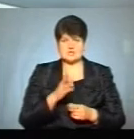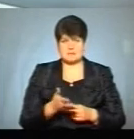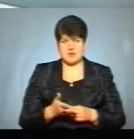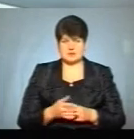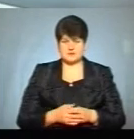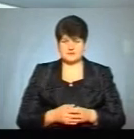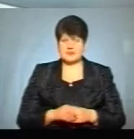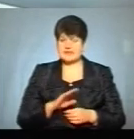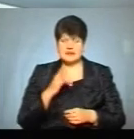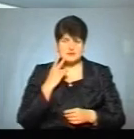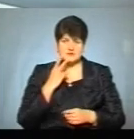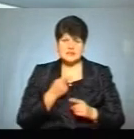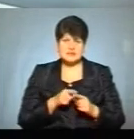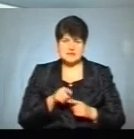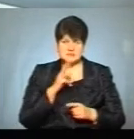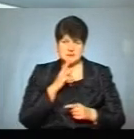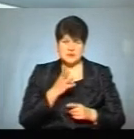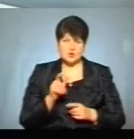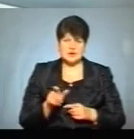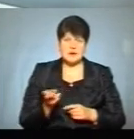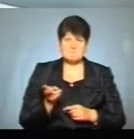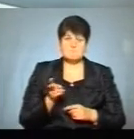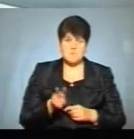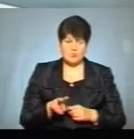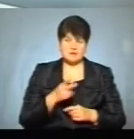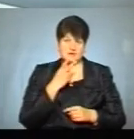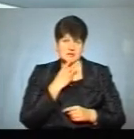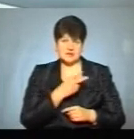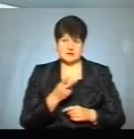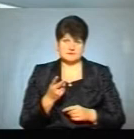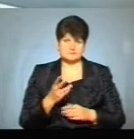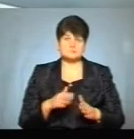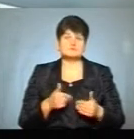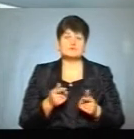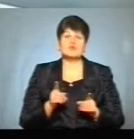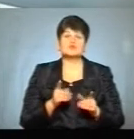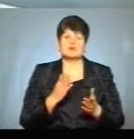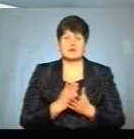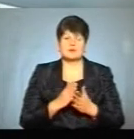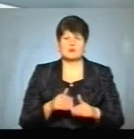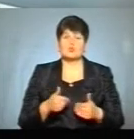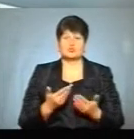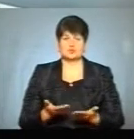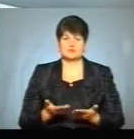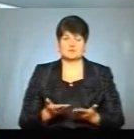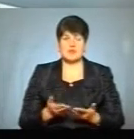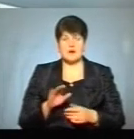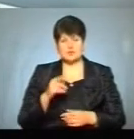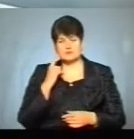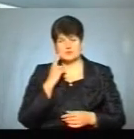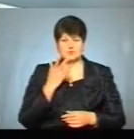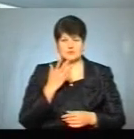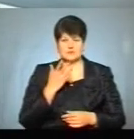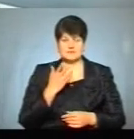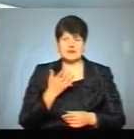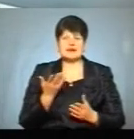ну, не завжди та заробітна плата. Тому що людина приходить, вона дивиться спочатку пропозиції, що їй пропонує роботодавець, а потім думає, дивиться вже